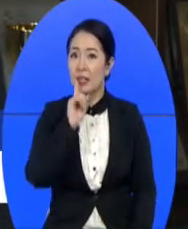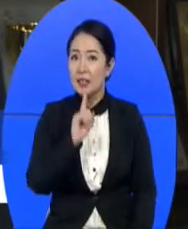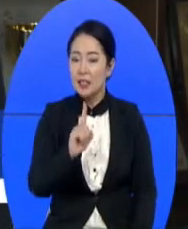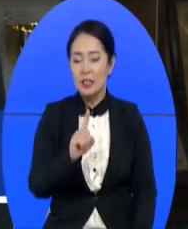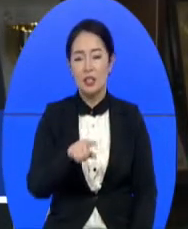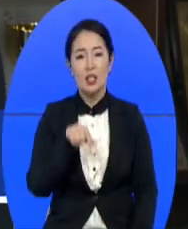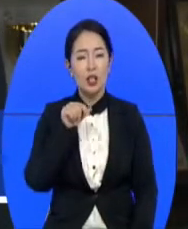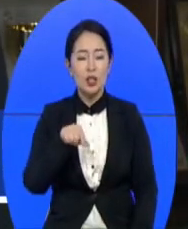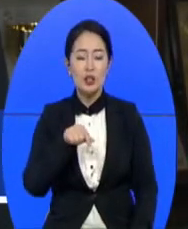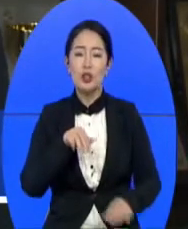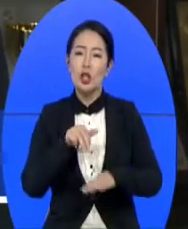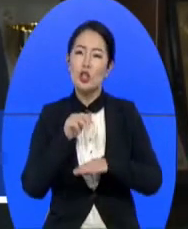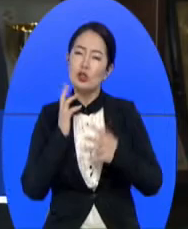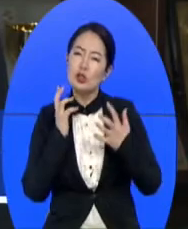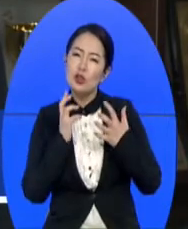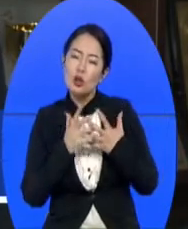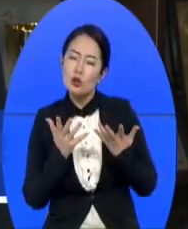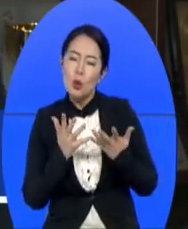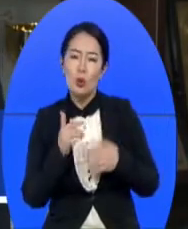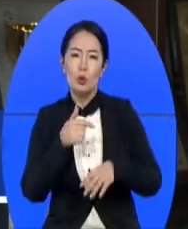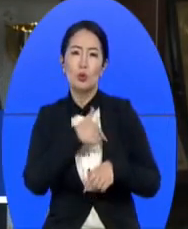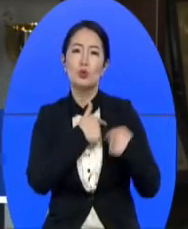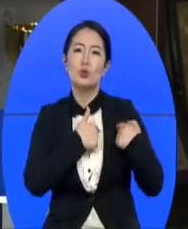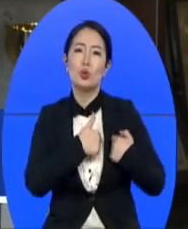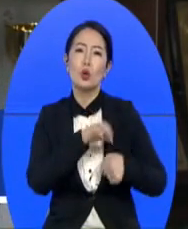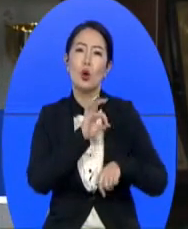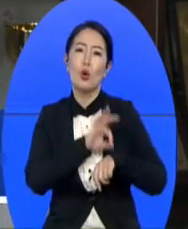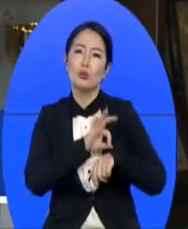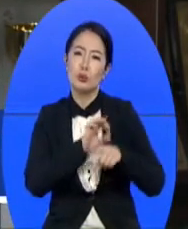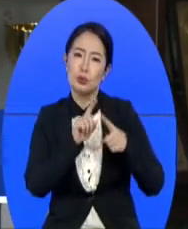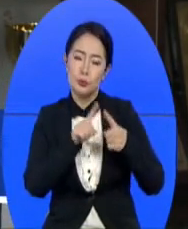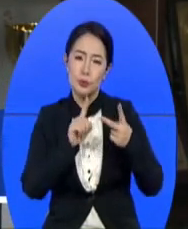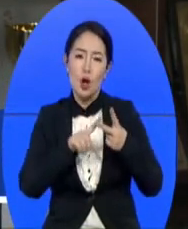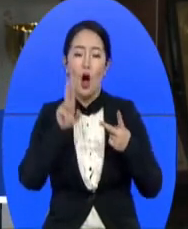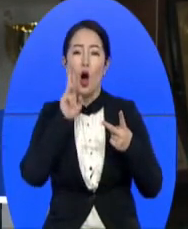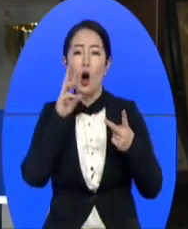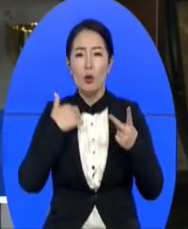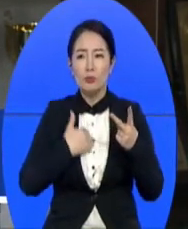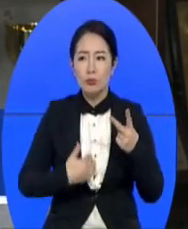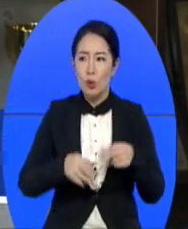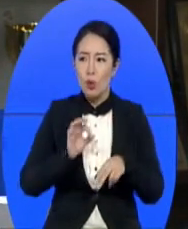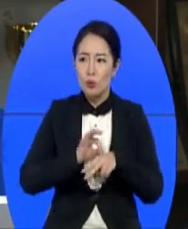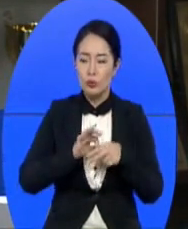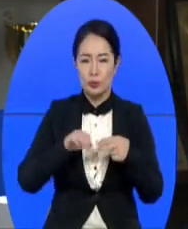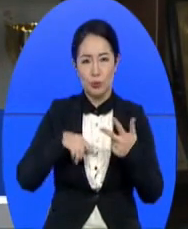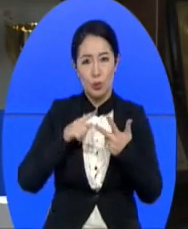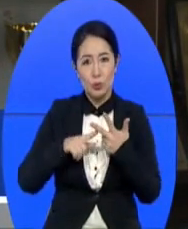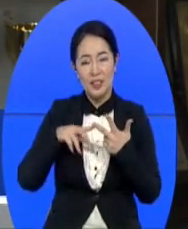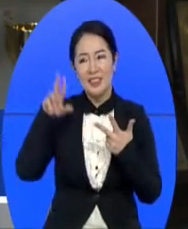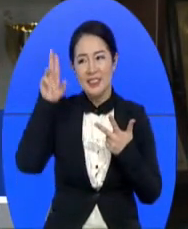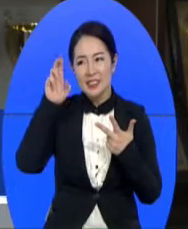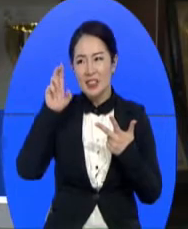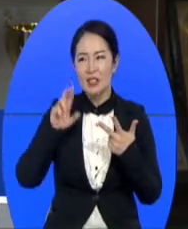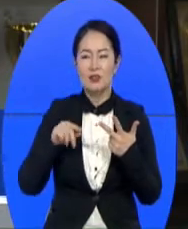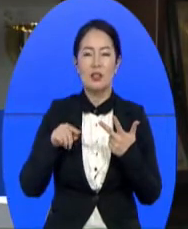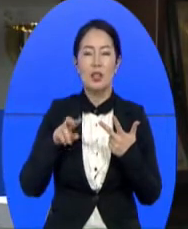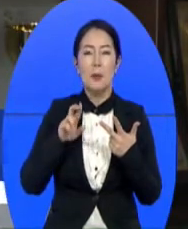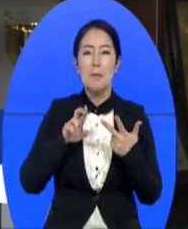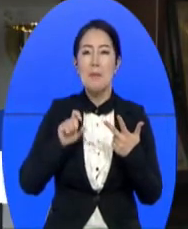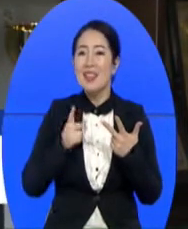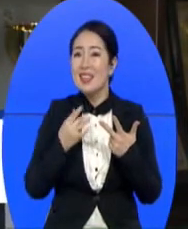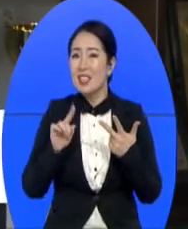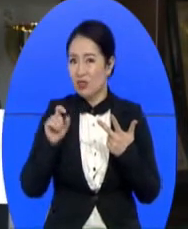тогтолцоогоор зүрх судасны өвчнөр өвчлөмтгий байна. За хоёрдугаарт нь бол хоол босруулах, гуравдугаарт нь бол шээс бэлгийн